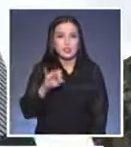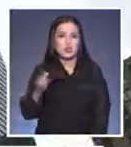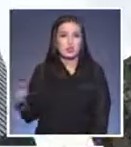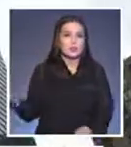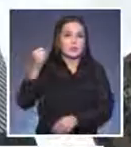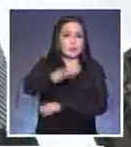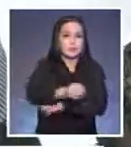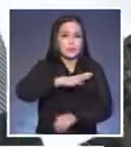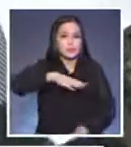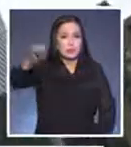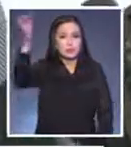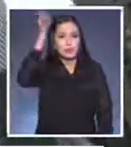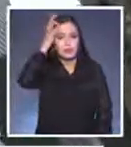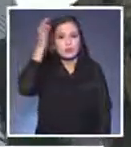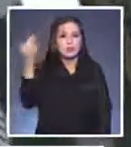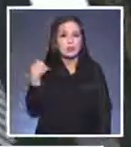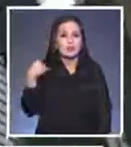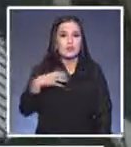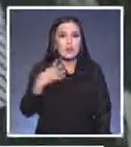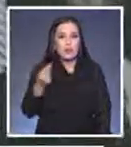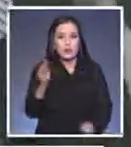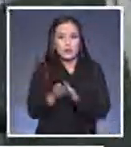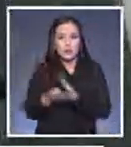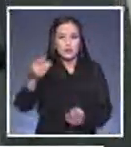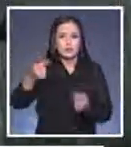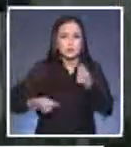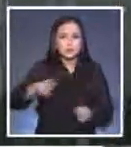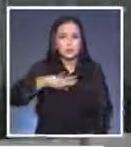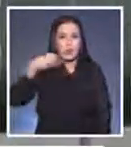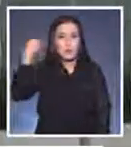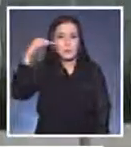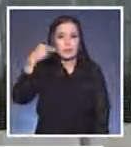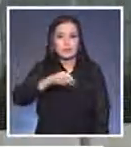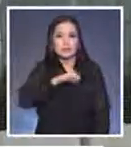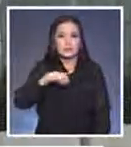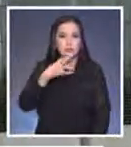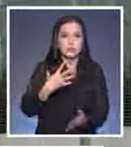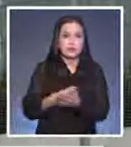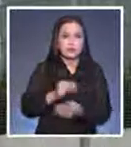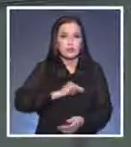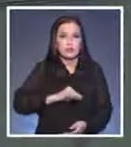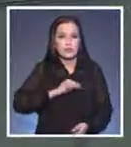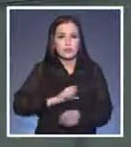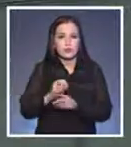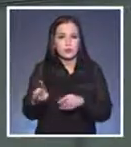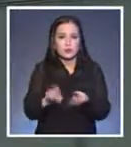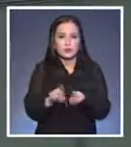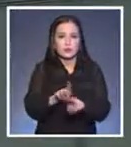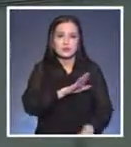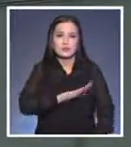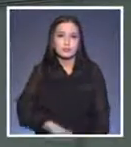келген еді. Естеріңізге сала кетсек, сол коррупциялық дау-дамайға орай ел президенті Пак Кын Хэ де биыл қызметінен аластатылды.